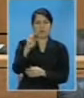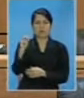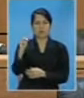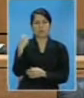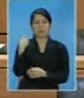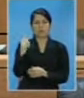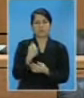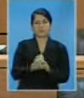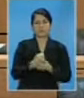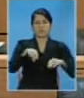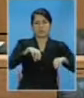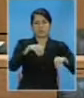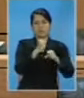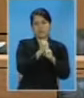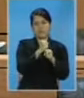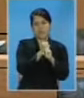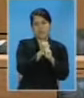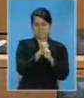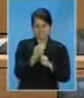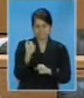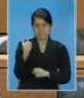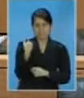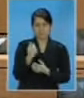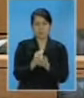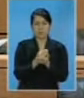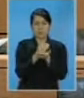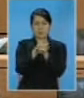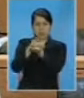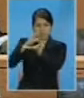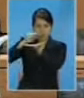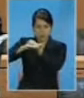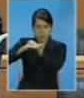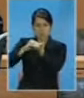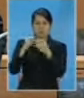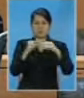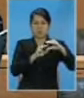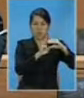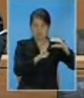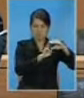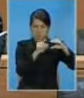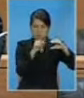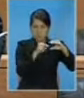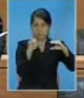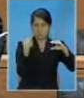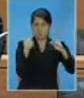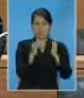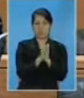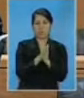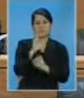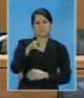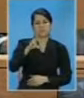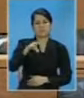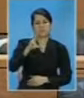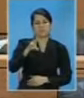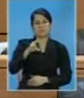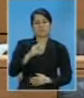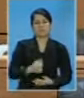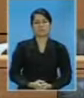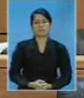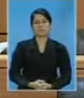ได้มีกล้องอำพรางไว้ถึง 7,000 ตัวครับท่านจะสังเกตเห็